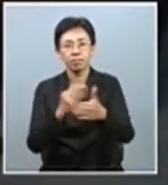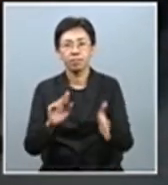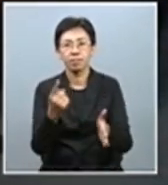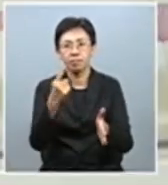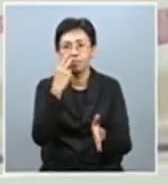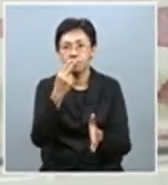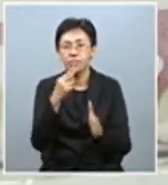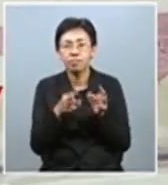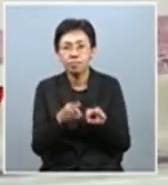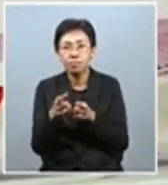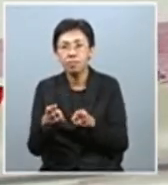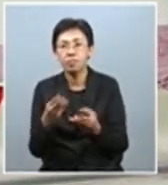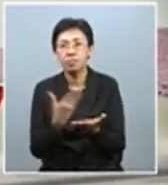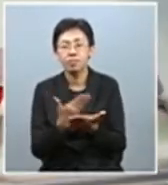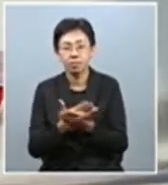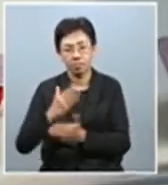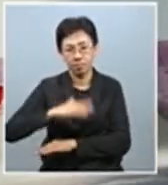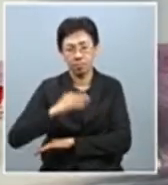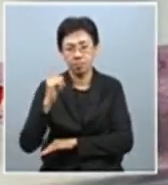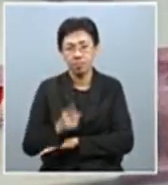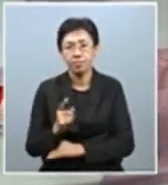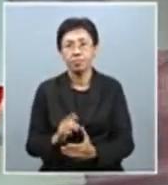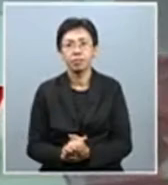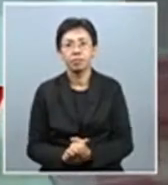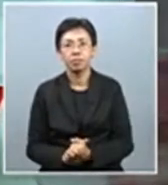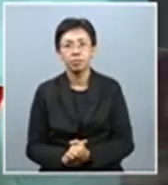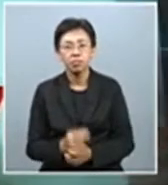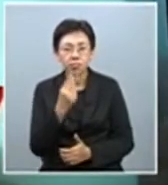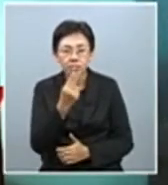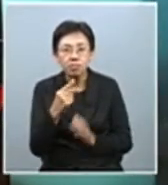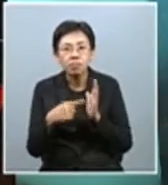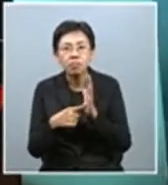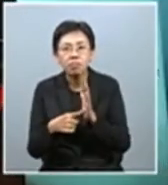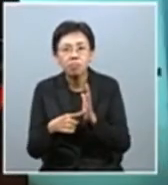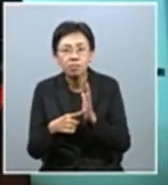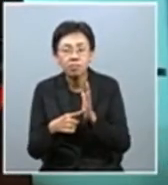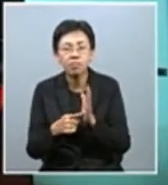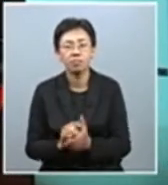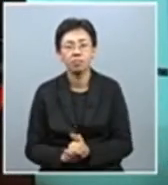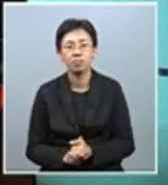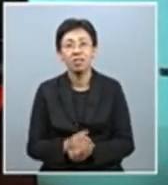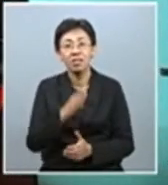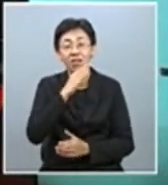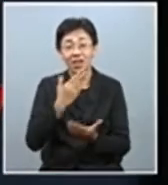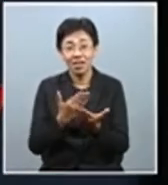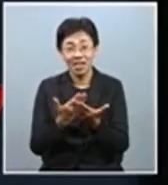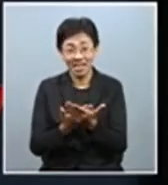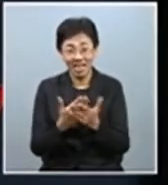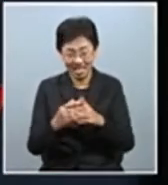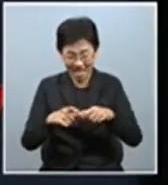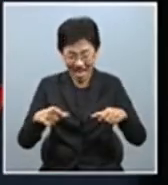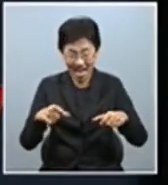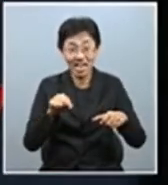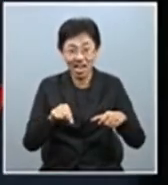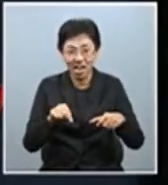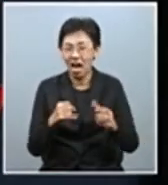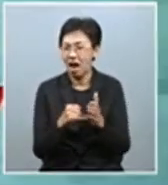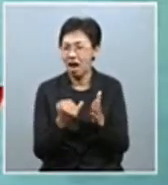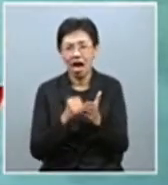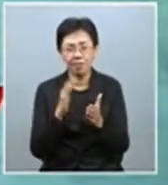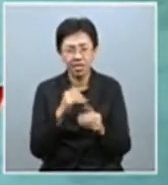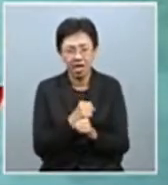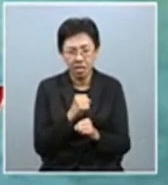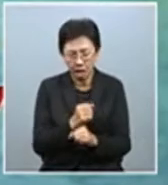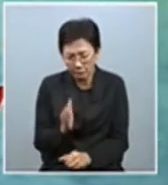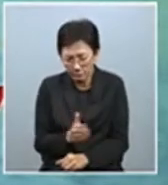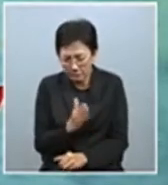บรรยากาศการพิมพ์ธนบัตรจริงซึ่งจะทำให้เราเห็นภาพนะครับว่ากว่าจะมาเป็นธนบัตร1ฉบับไม่ง่ายเลยทีเดียวนะครับเพ